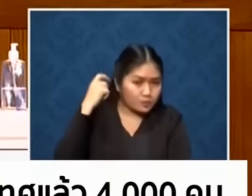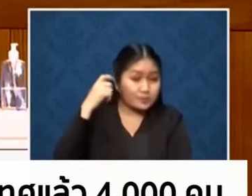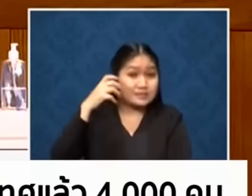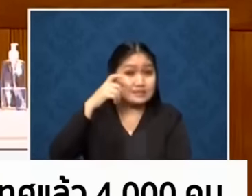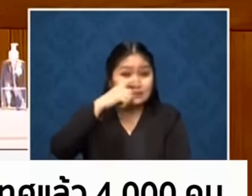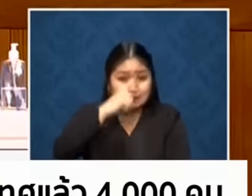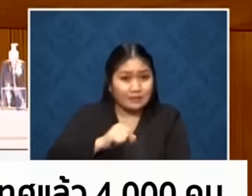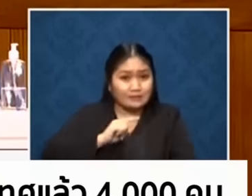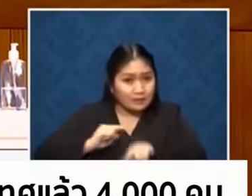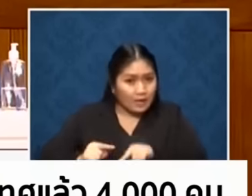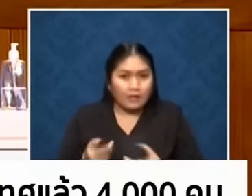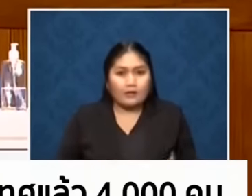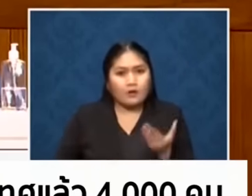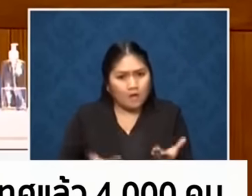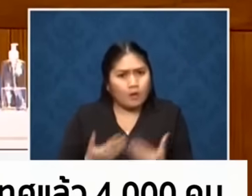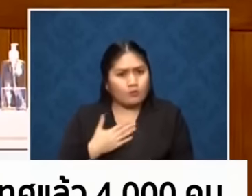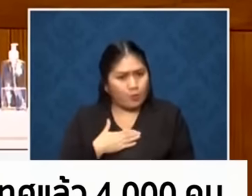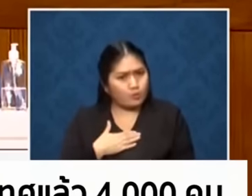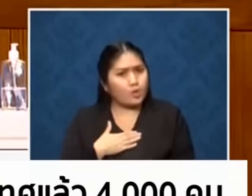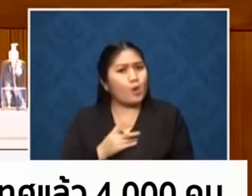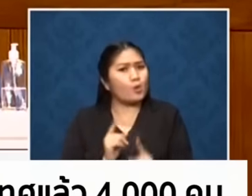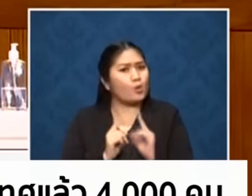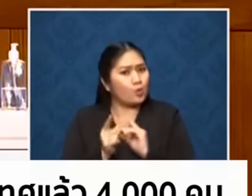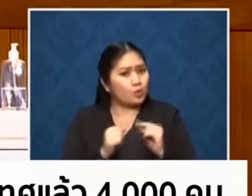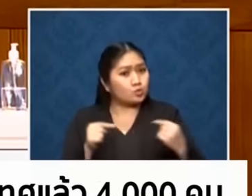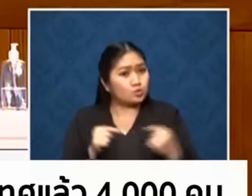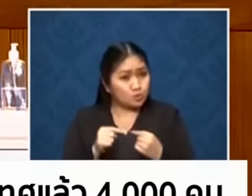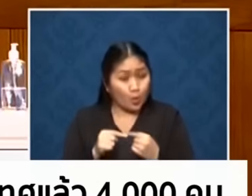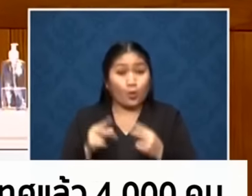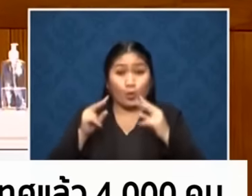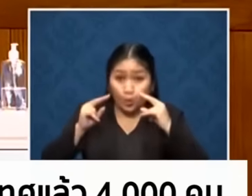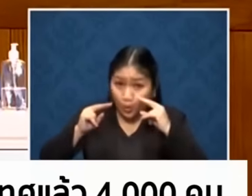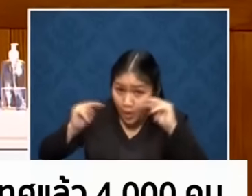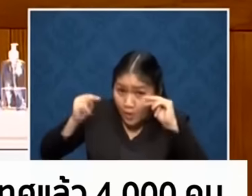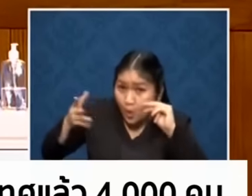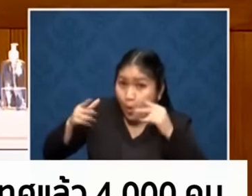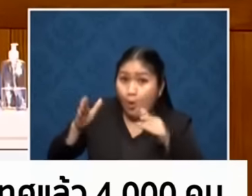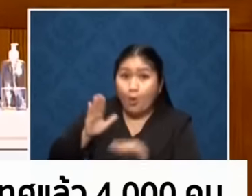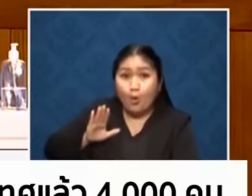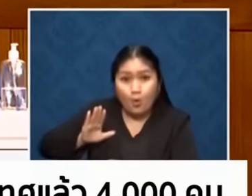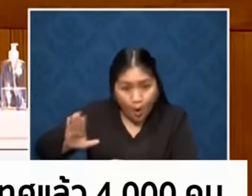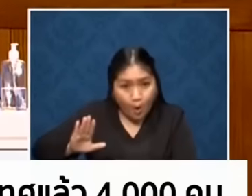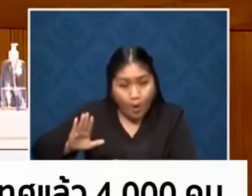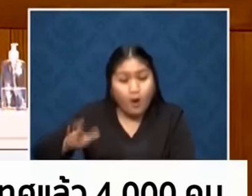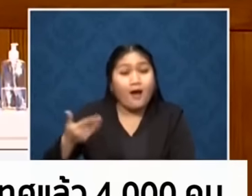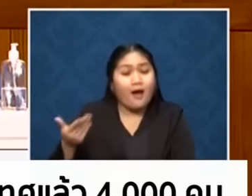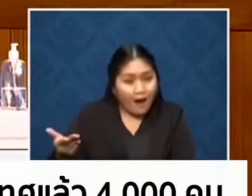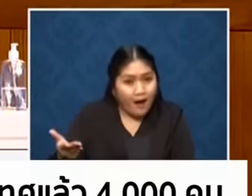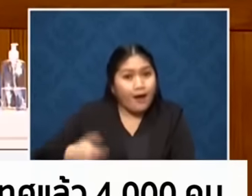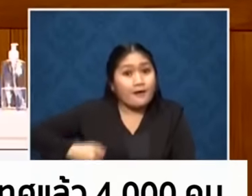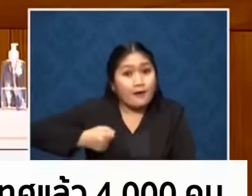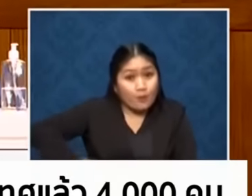แผนในการแก้ปัญหาและช่วยเหลือโดยการให้แรงงานไทยกู้เงินในอัตราดอกเบี้ยต่ำระยะยาวเพื่อนำเงินไป